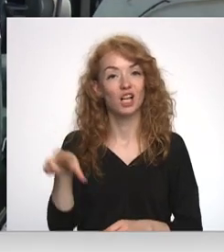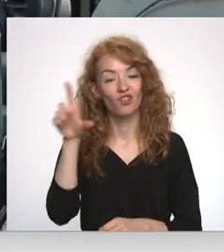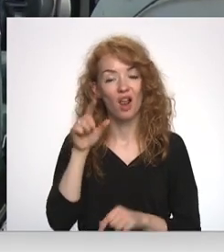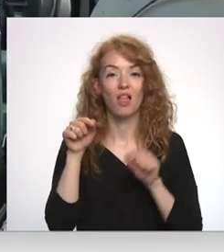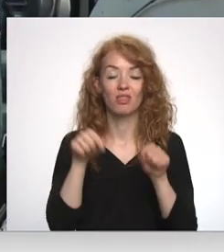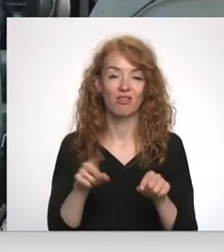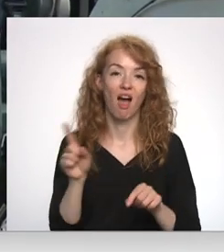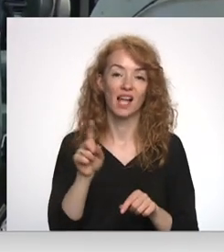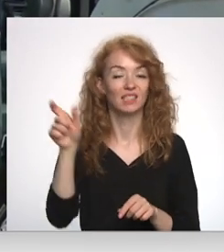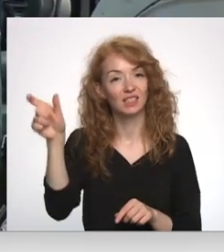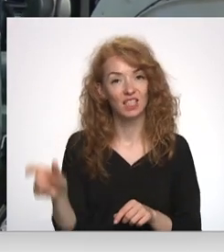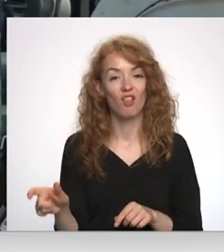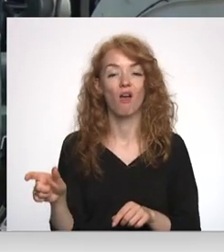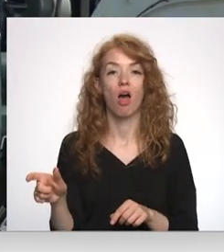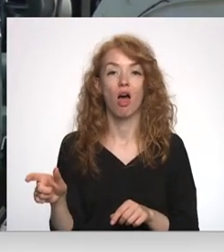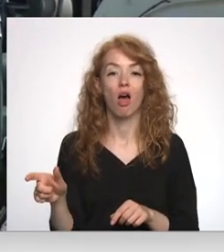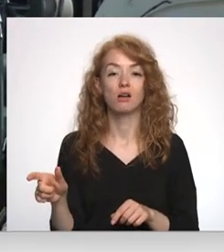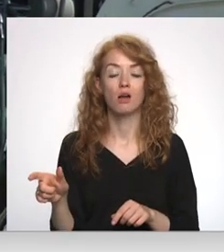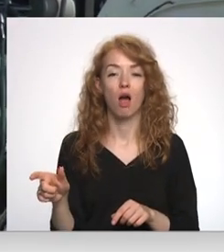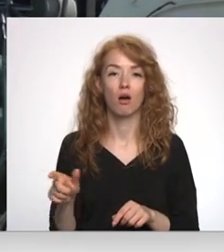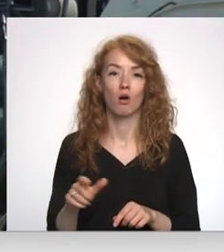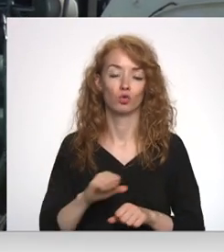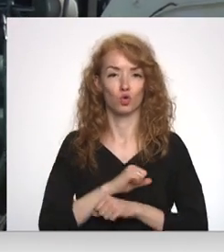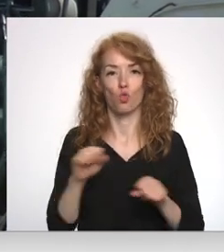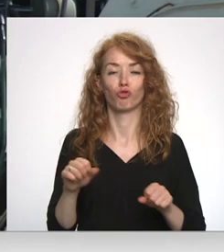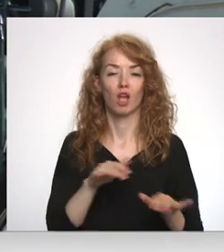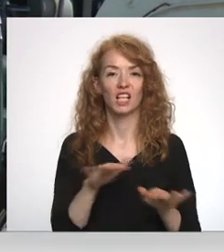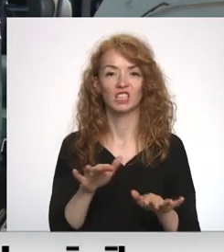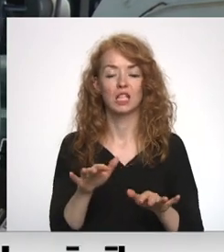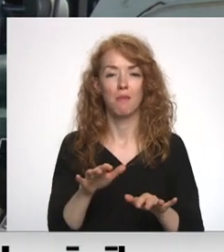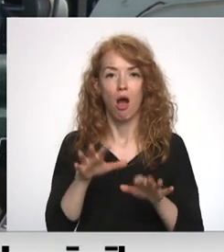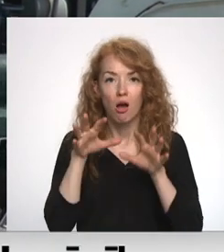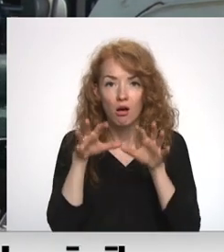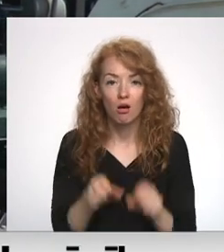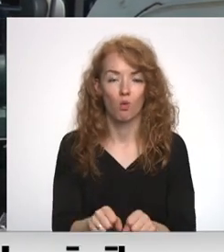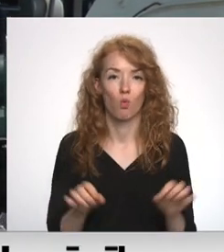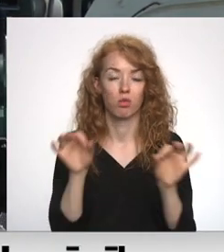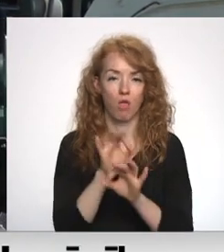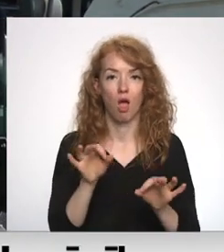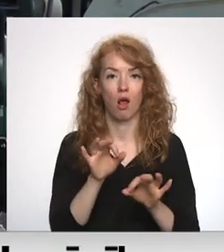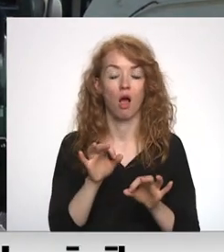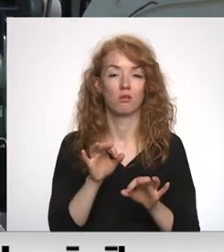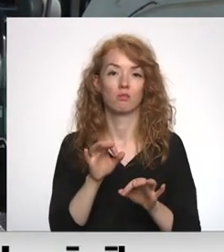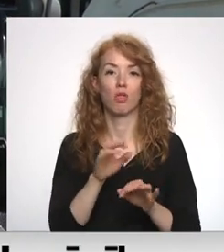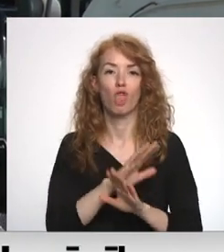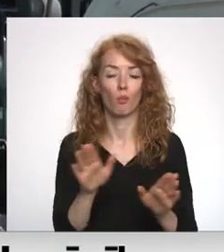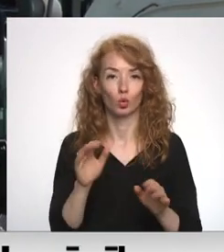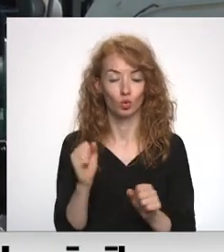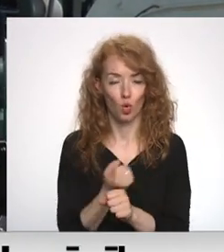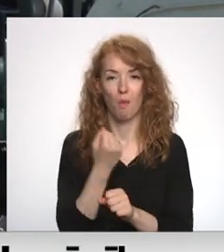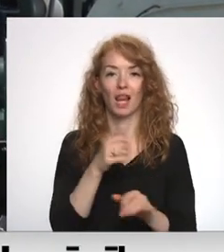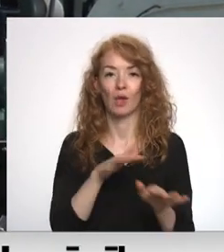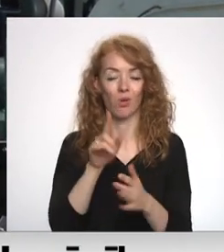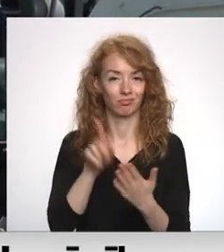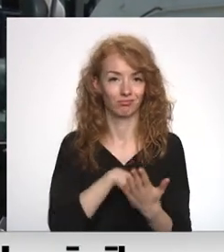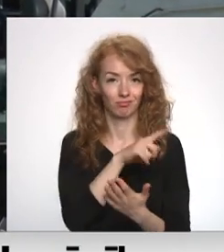cilvēka uzņemšanās. Es taču zinu, ko daru un nekas nenotiek. Un tiešām viņš rīkojās uz savu galvu neatbilstošu